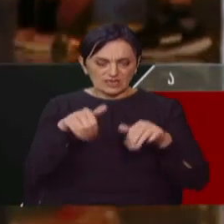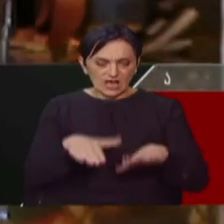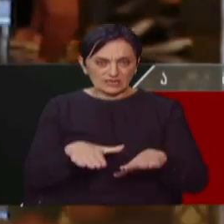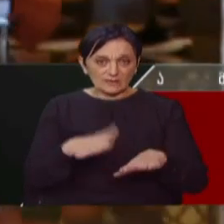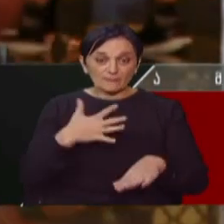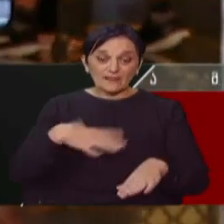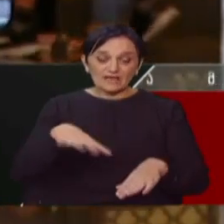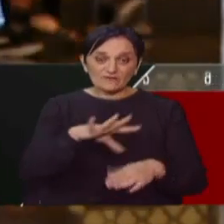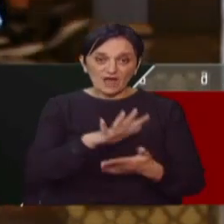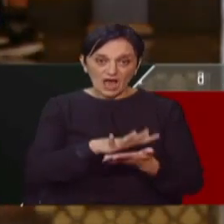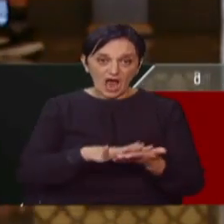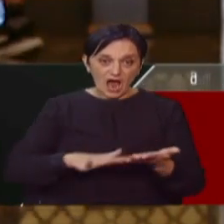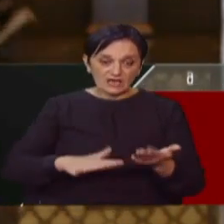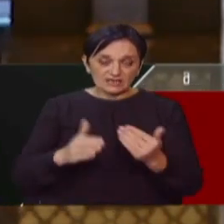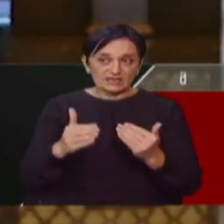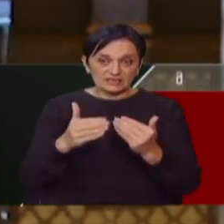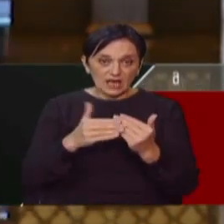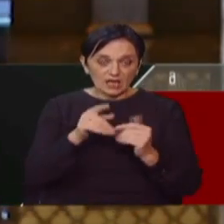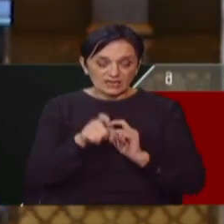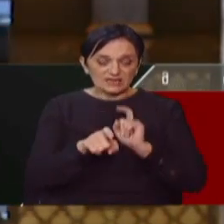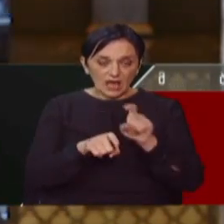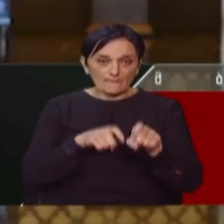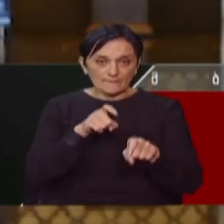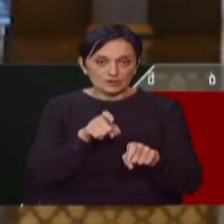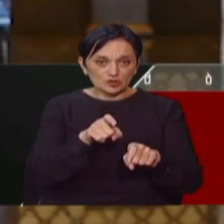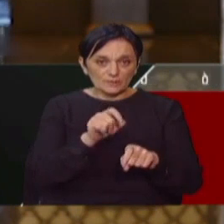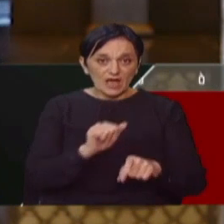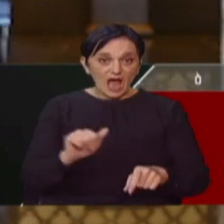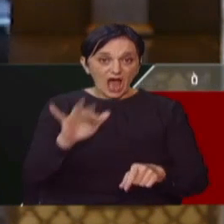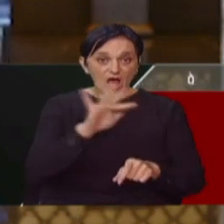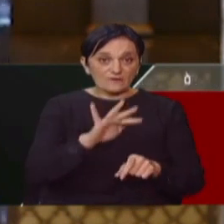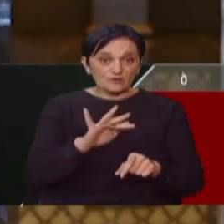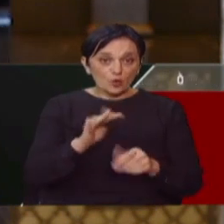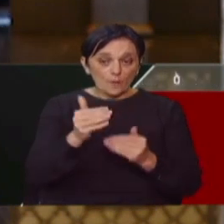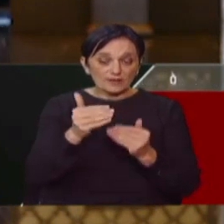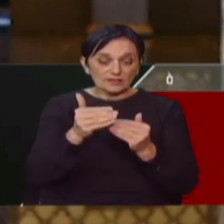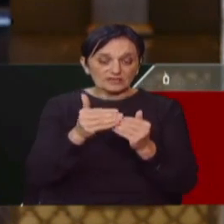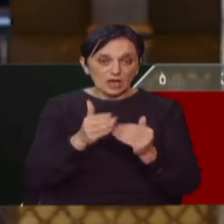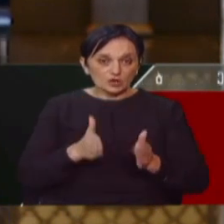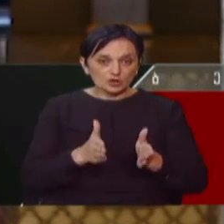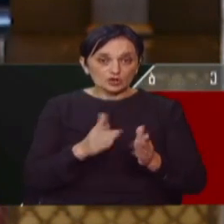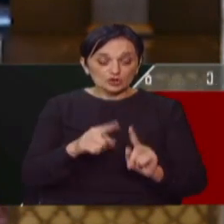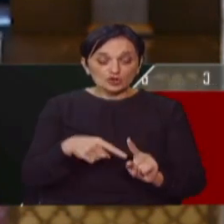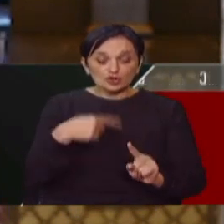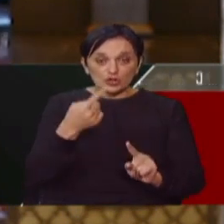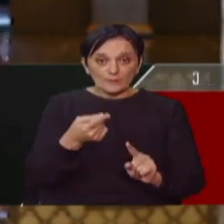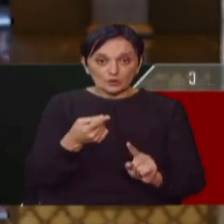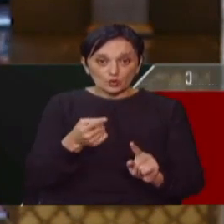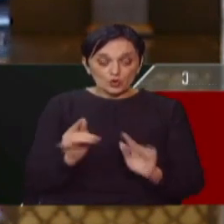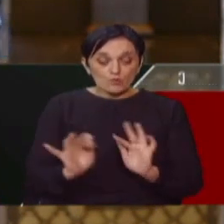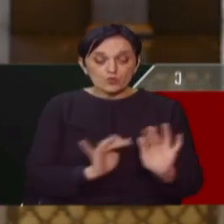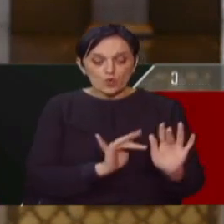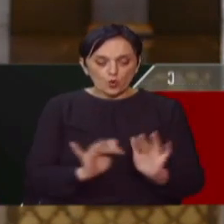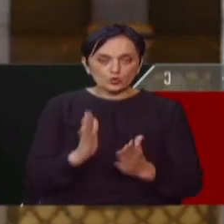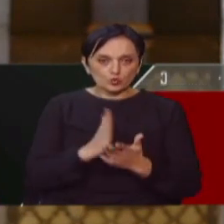ქვეყანა აგრძელებს დაახლოებას და ნაბიჯების გადადგმას ევროპასთან დაახლოების გზაზე. შემდეგი ბუნებრივად და